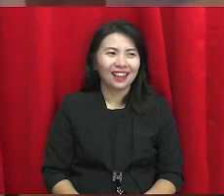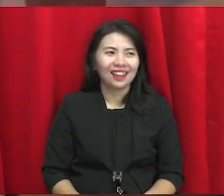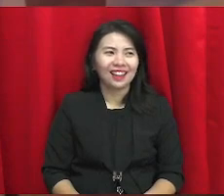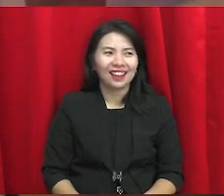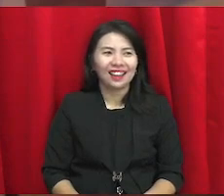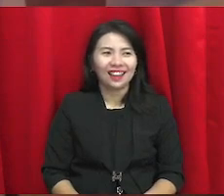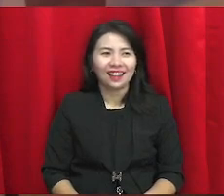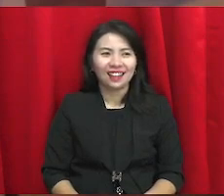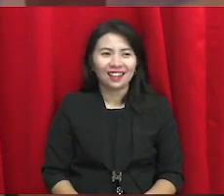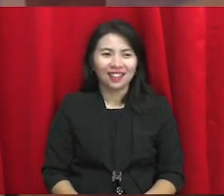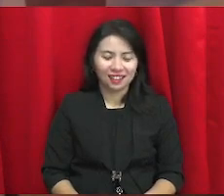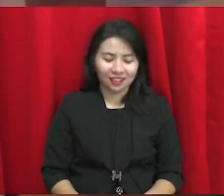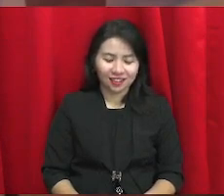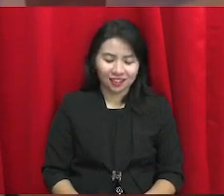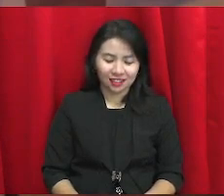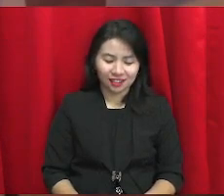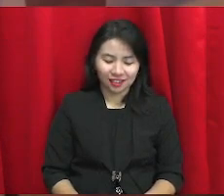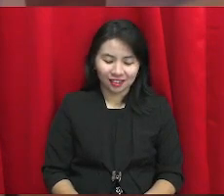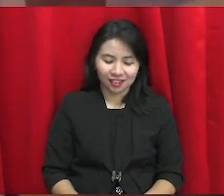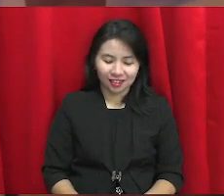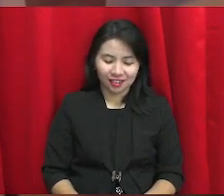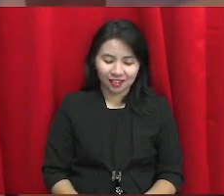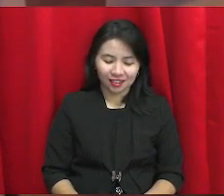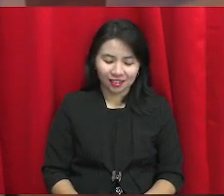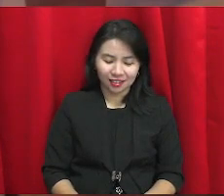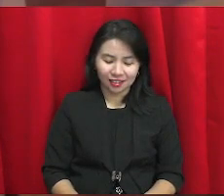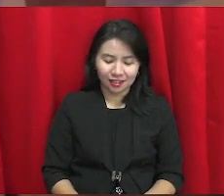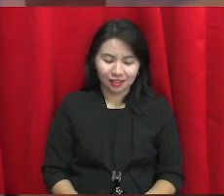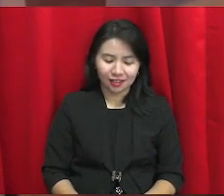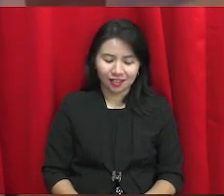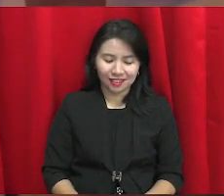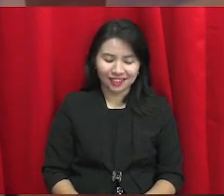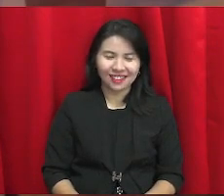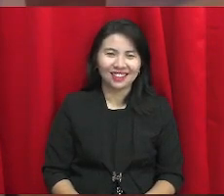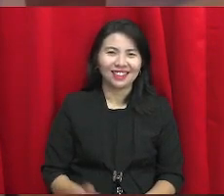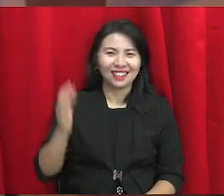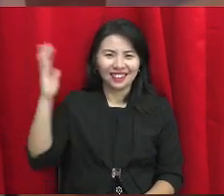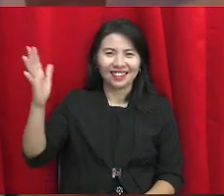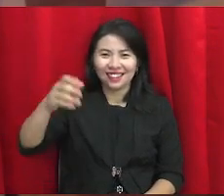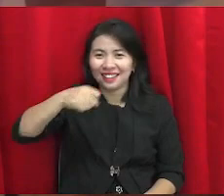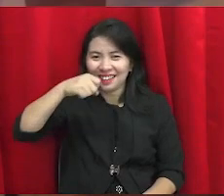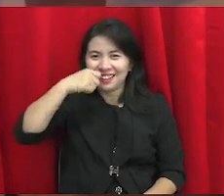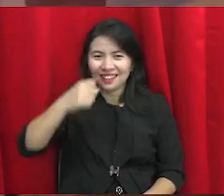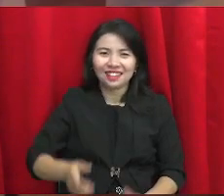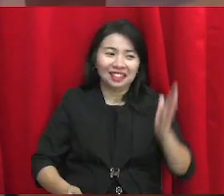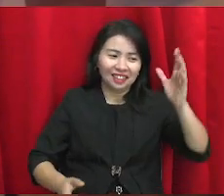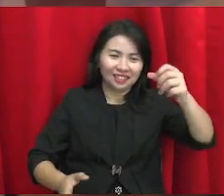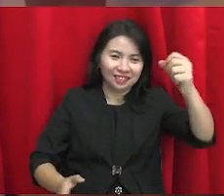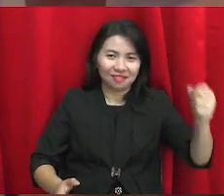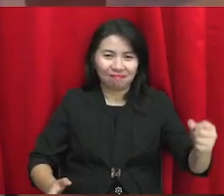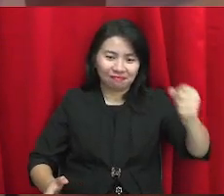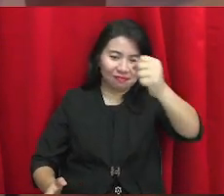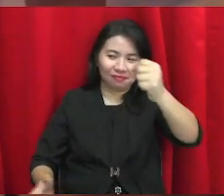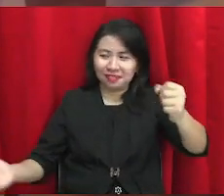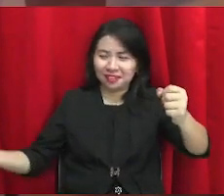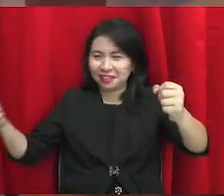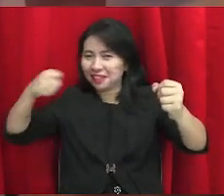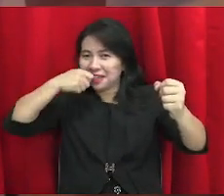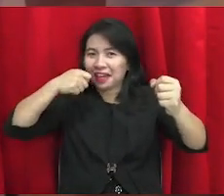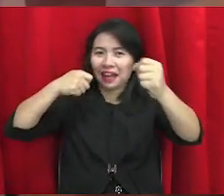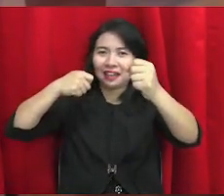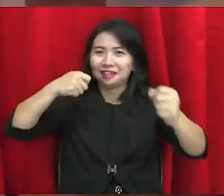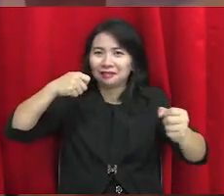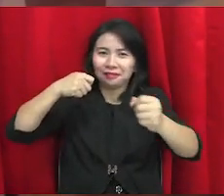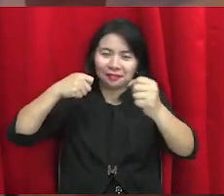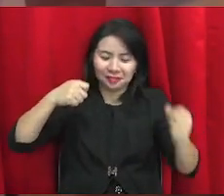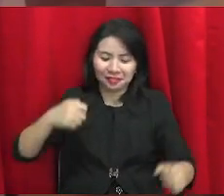kamay ko. Kasi yung kaliwa ko. Nagda-drive. Yung kaliwa ko nagda-drive. Yeah. Yung kanang, siya nagsusubo. Yeah. Yeah, siya nasabi ko sa